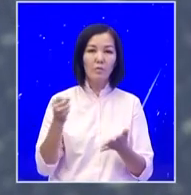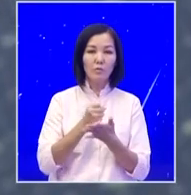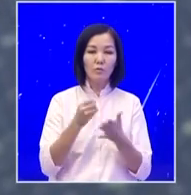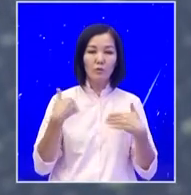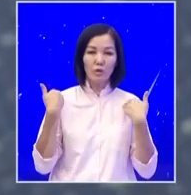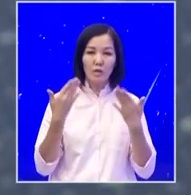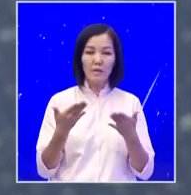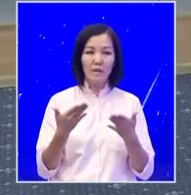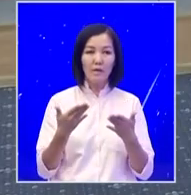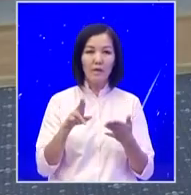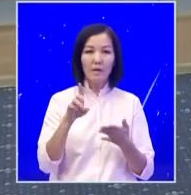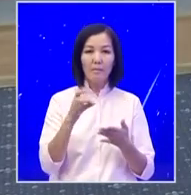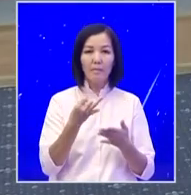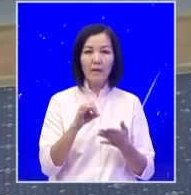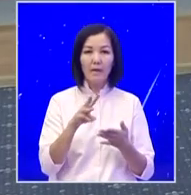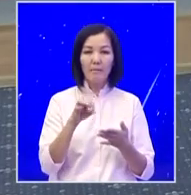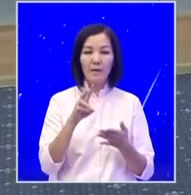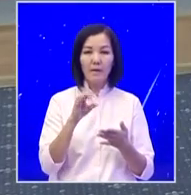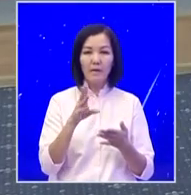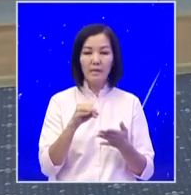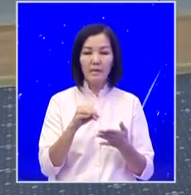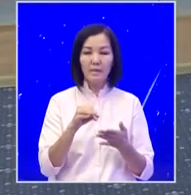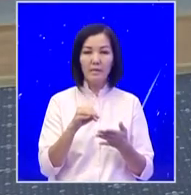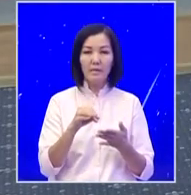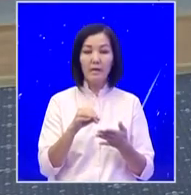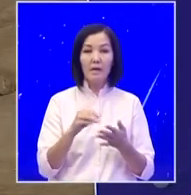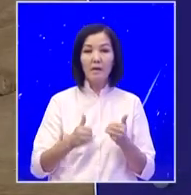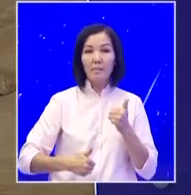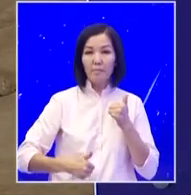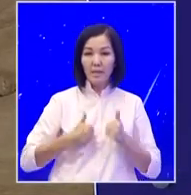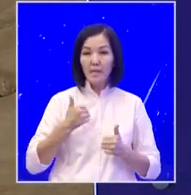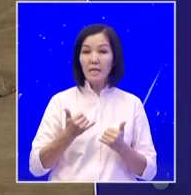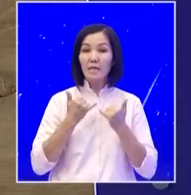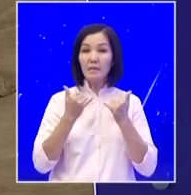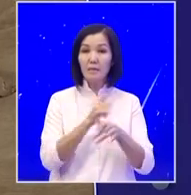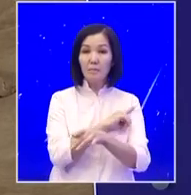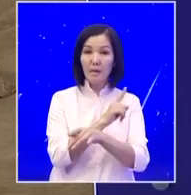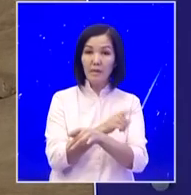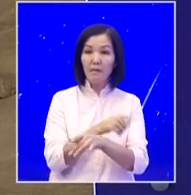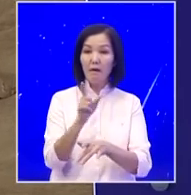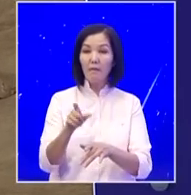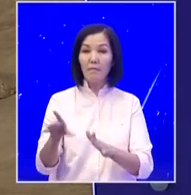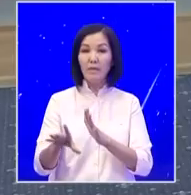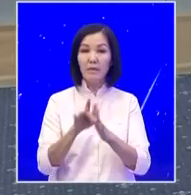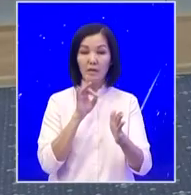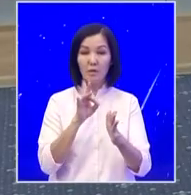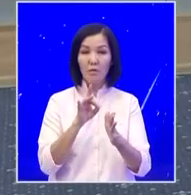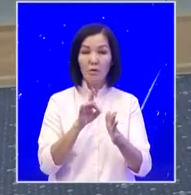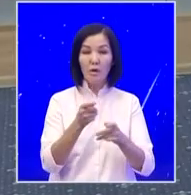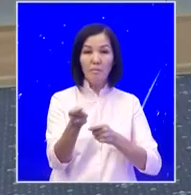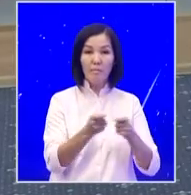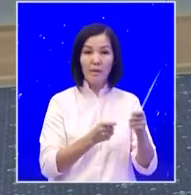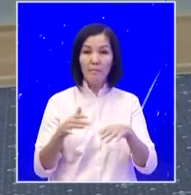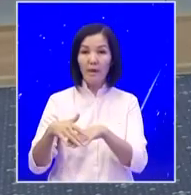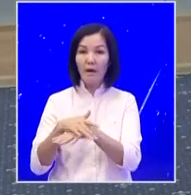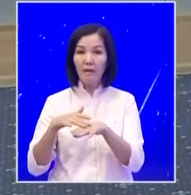жатқан бұл праймериз. Елдің арасында беделі бар мықтыларды таңдау. Билік пен халықтың арасындағы